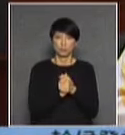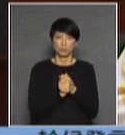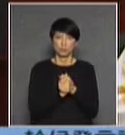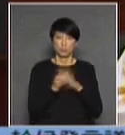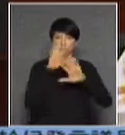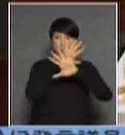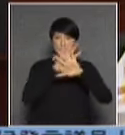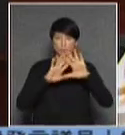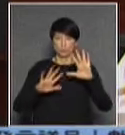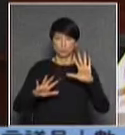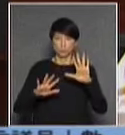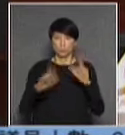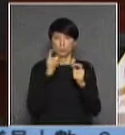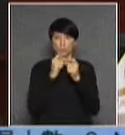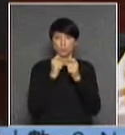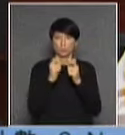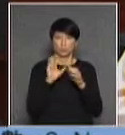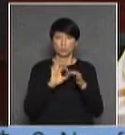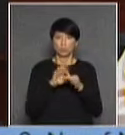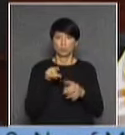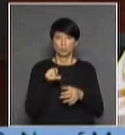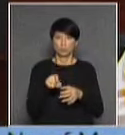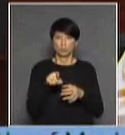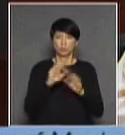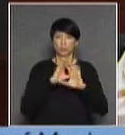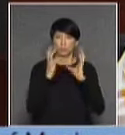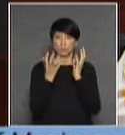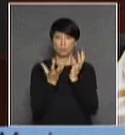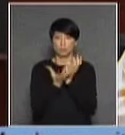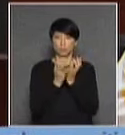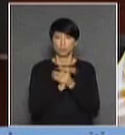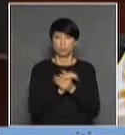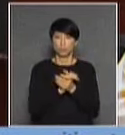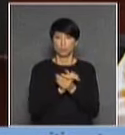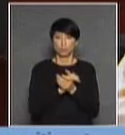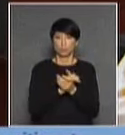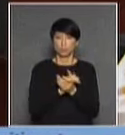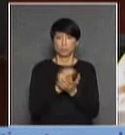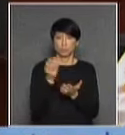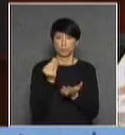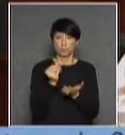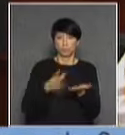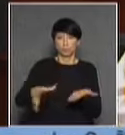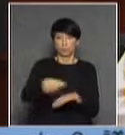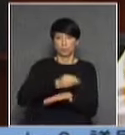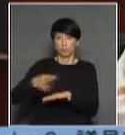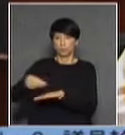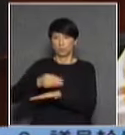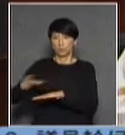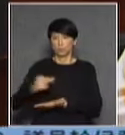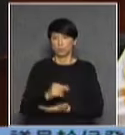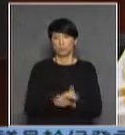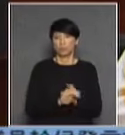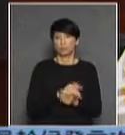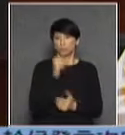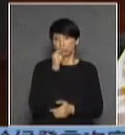站呢都有些评语关于某些团体那个的筹款的情况的。有些资料显示爱护动